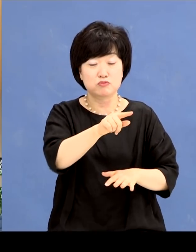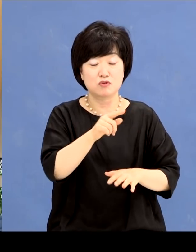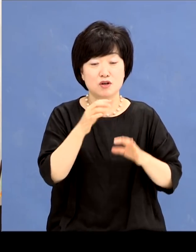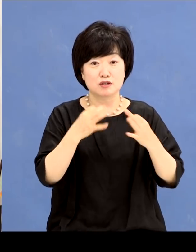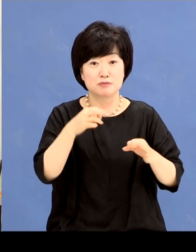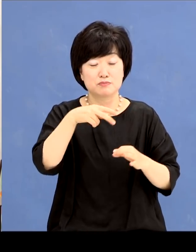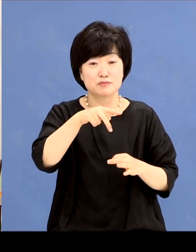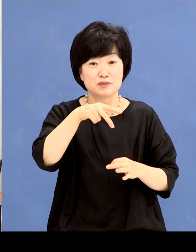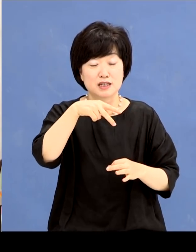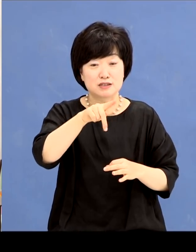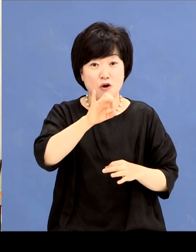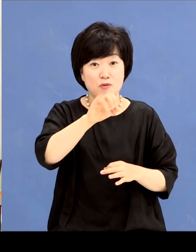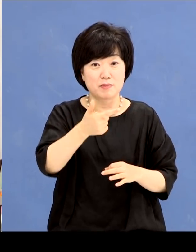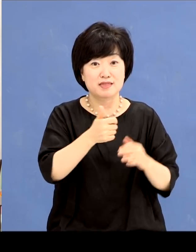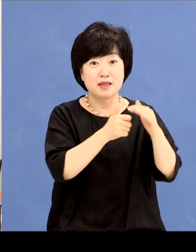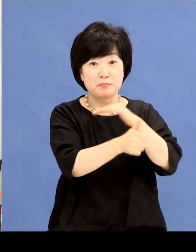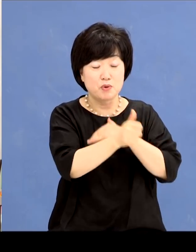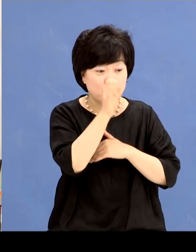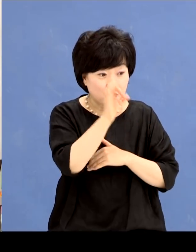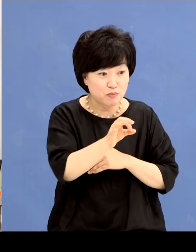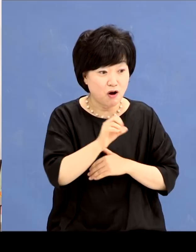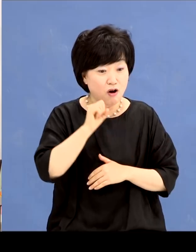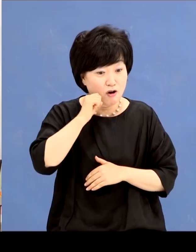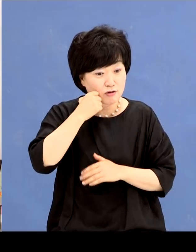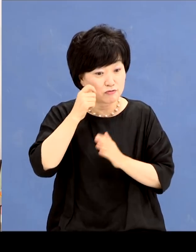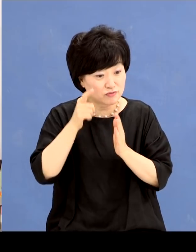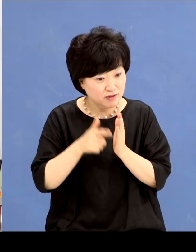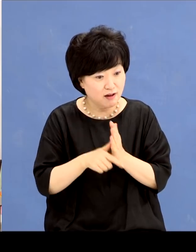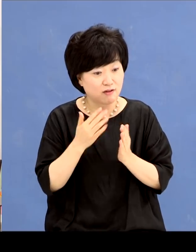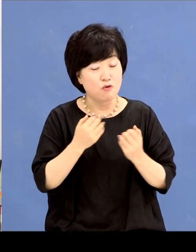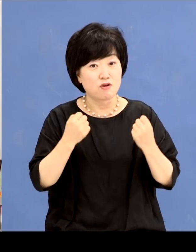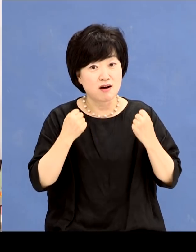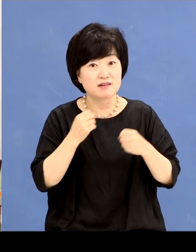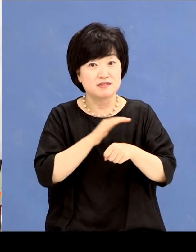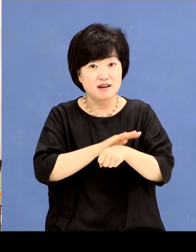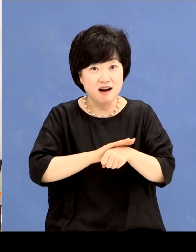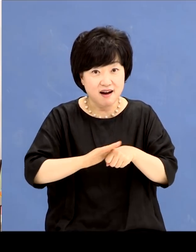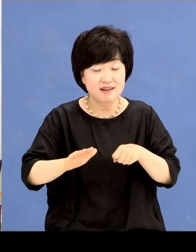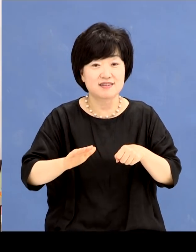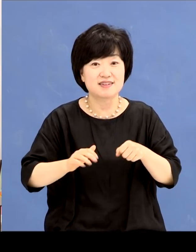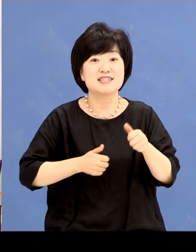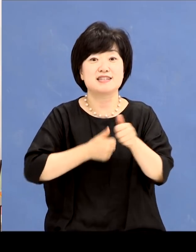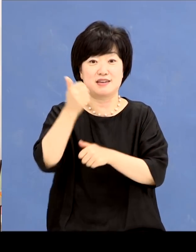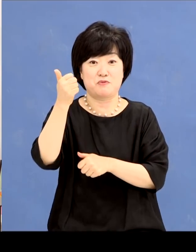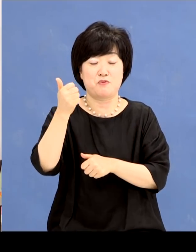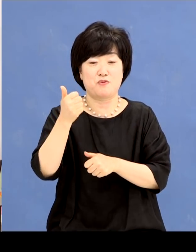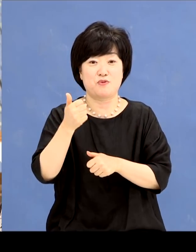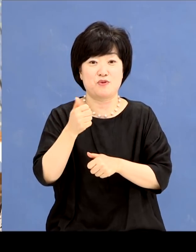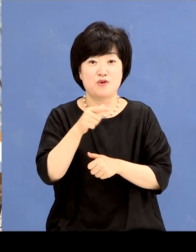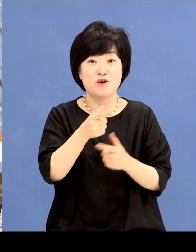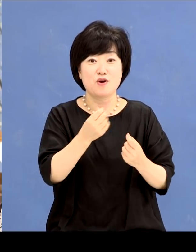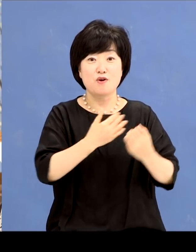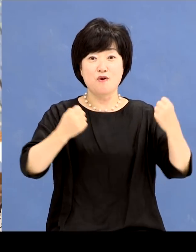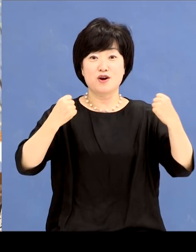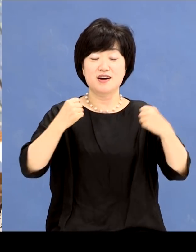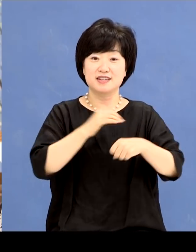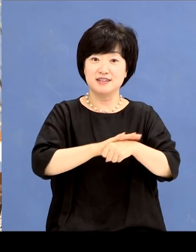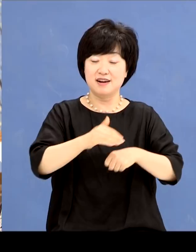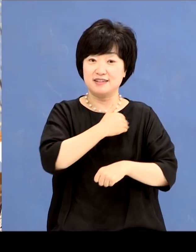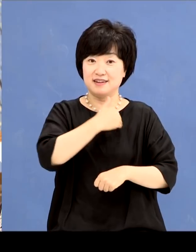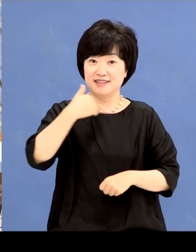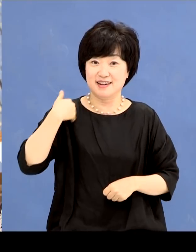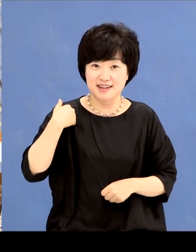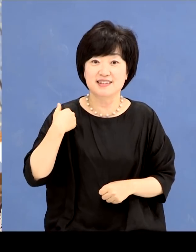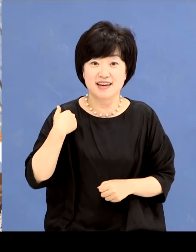보면서 하나님이 그 어려운 시절들을 잘 건강하게 이렇게 이겨내게 해주시고 지금 이렇게 얼마나